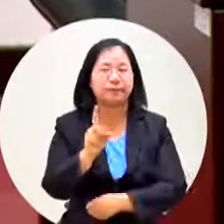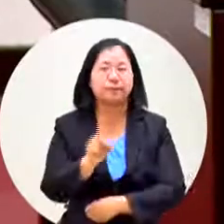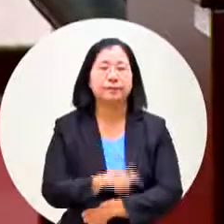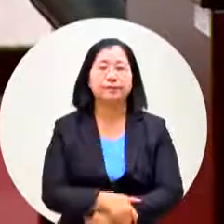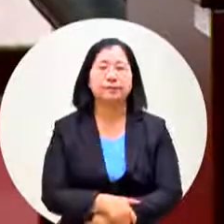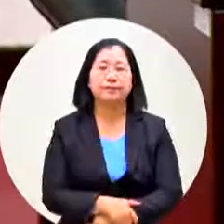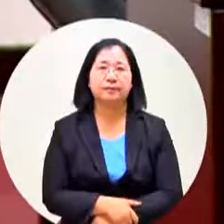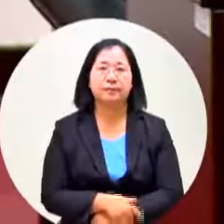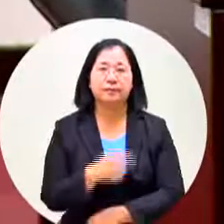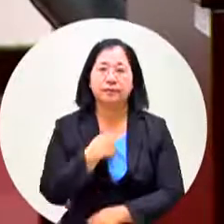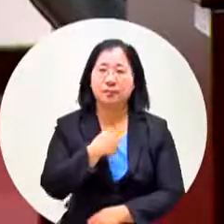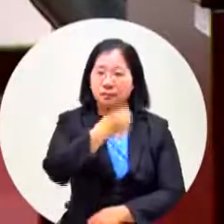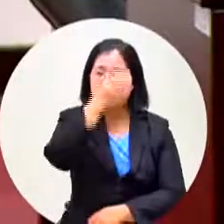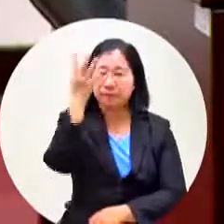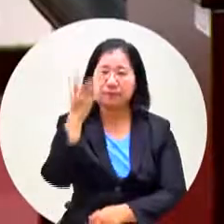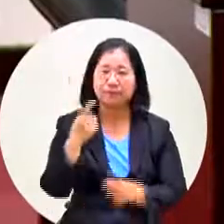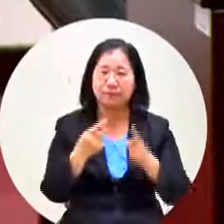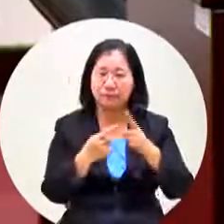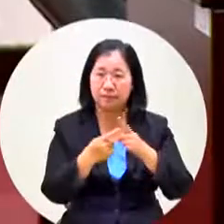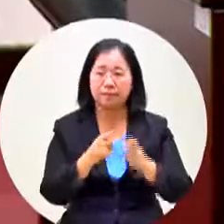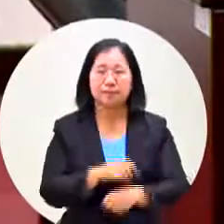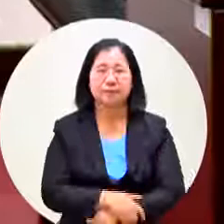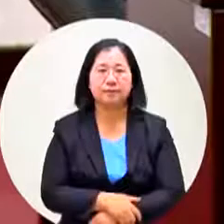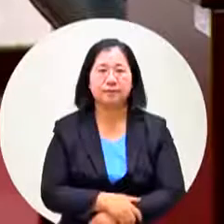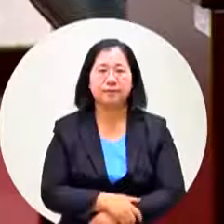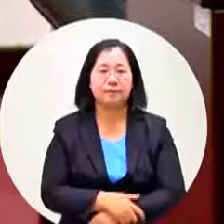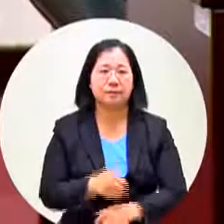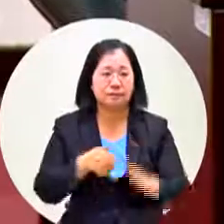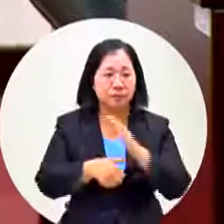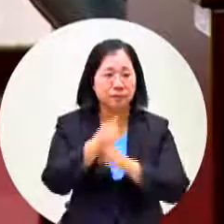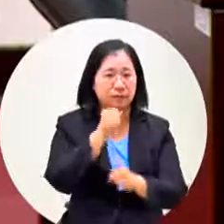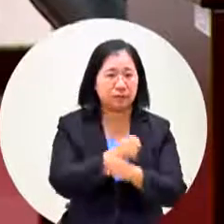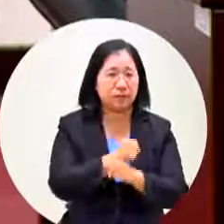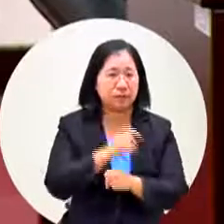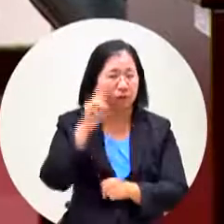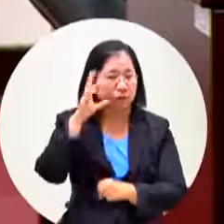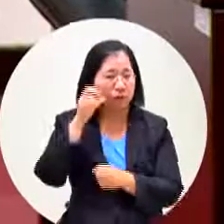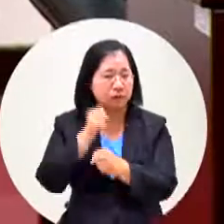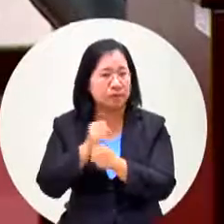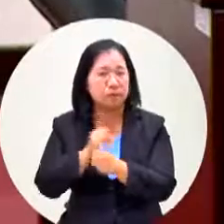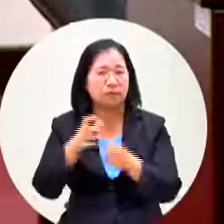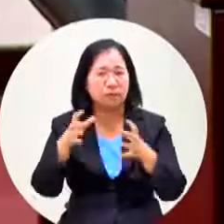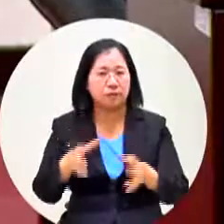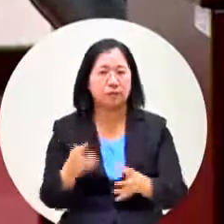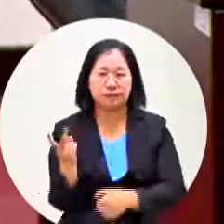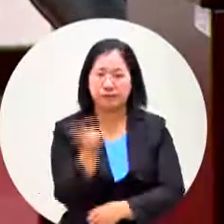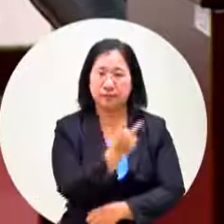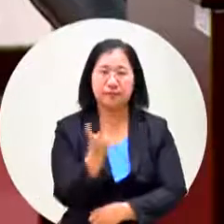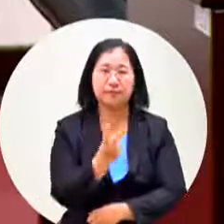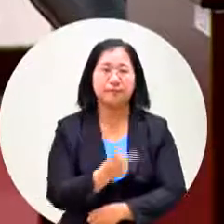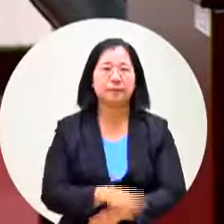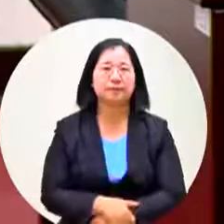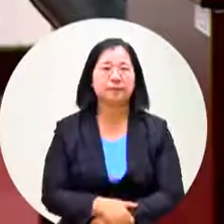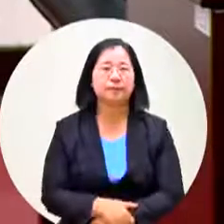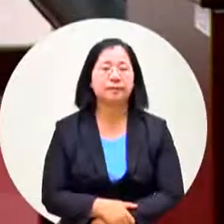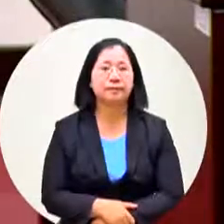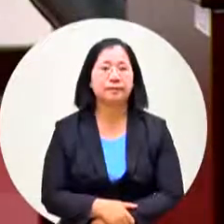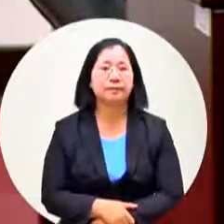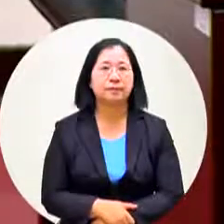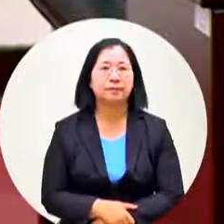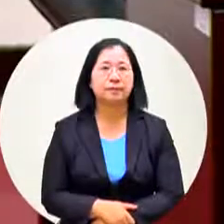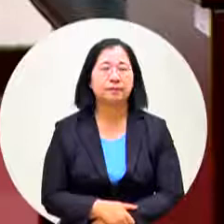讲啊咱少年人。诶，这个就业问题加创业问题这两个层面吼，我想咱